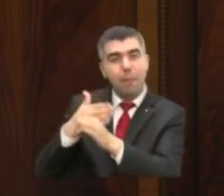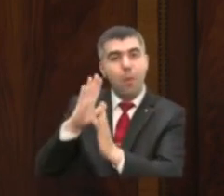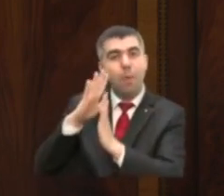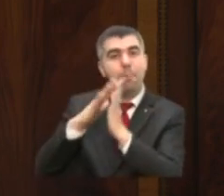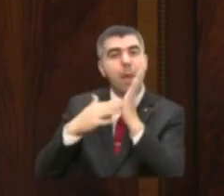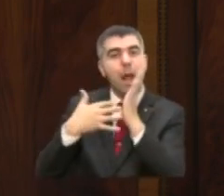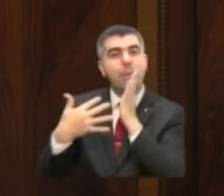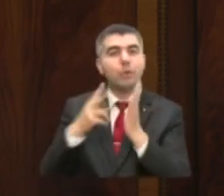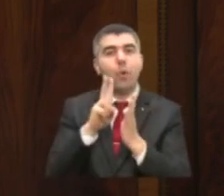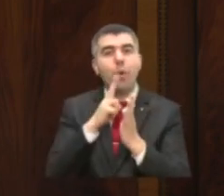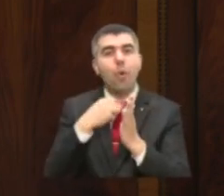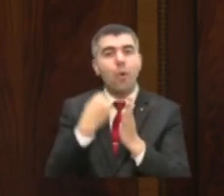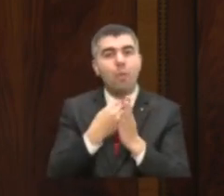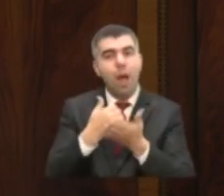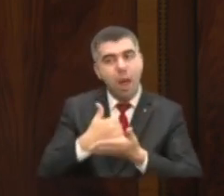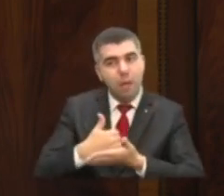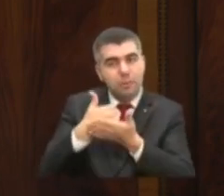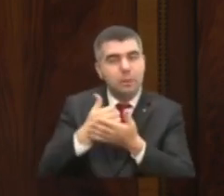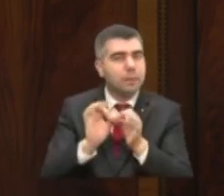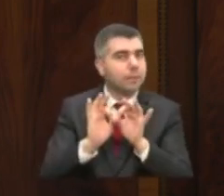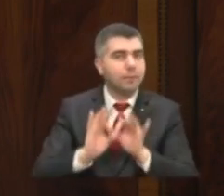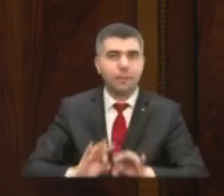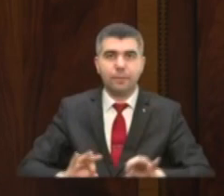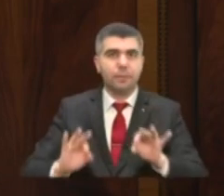وبالبرنامج الحكومي. وقولوا هذه ما كايناش،